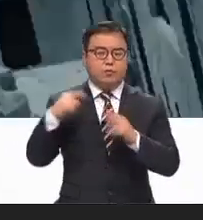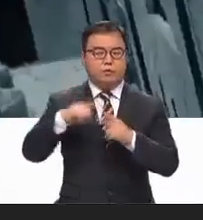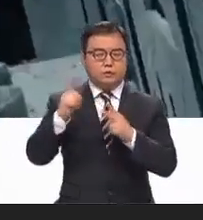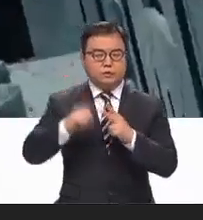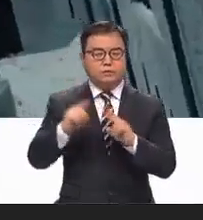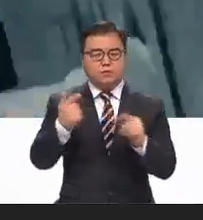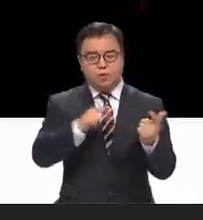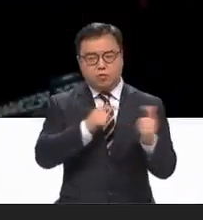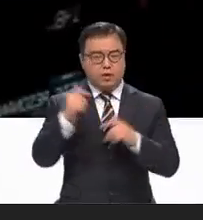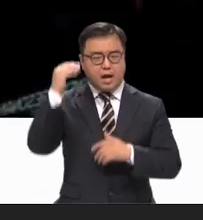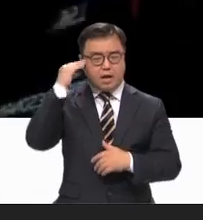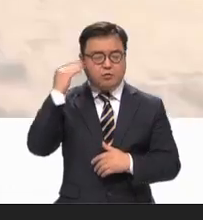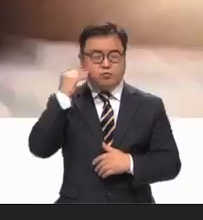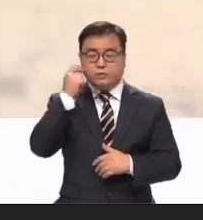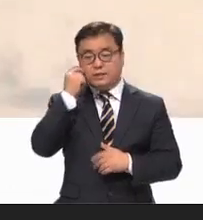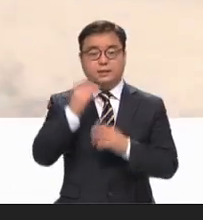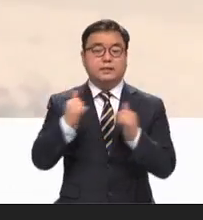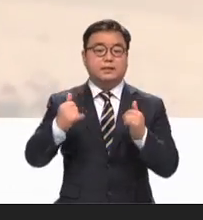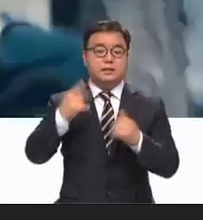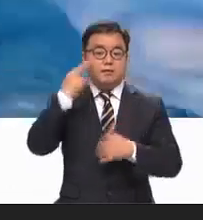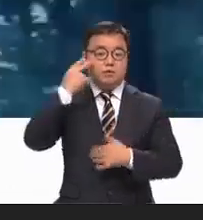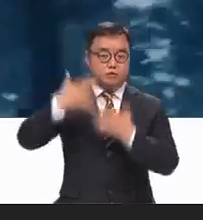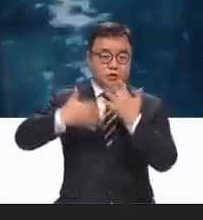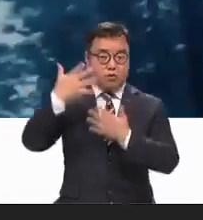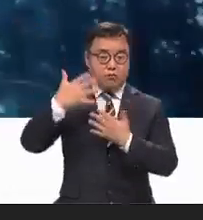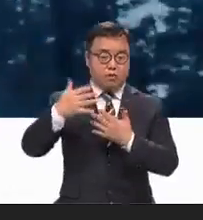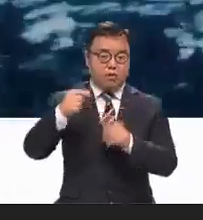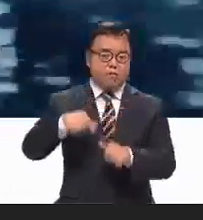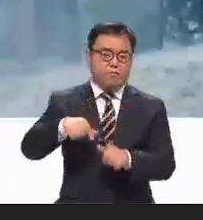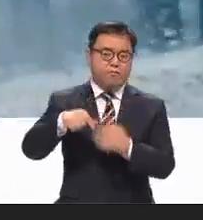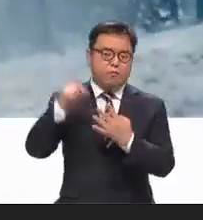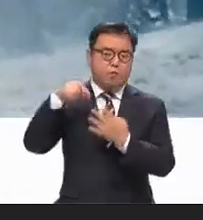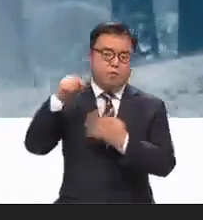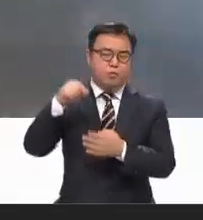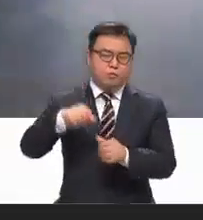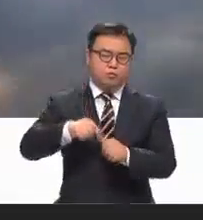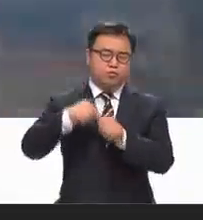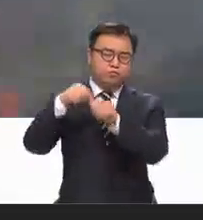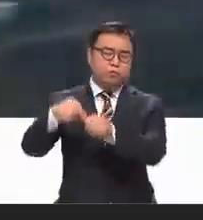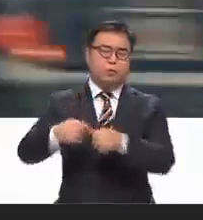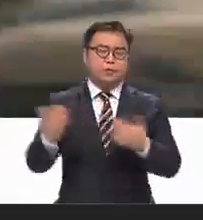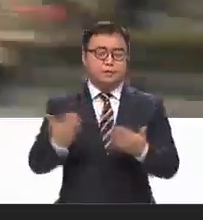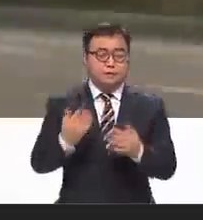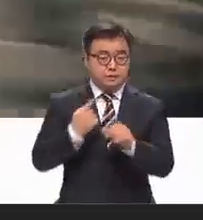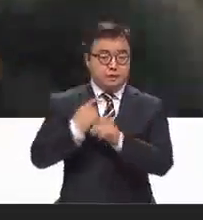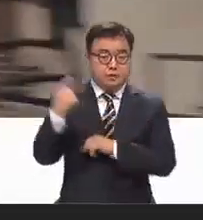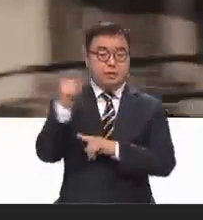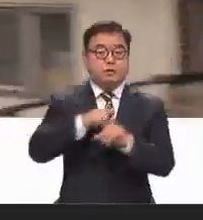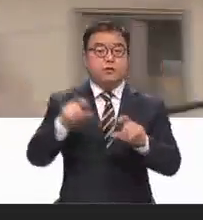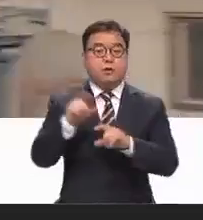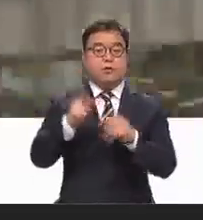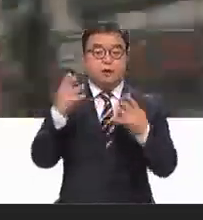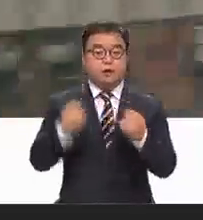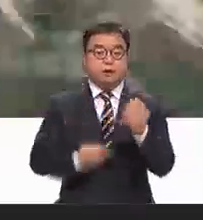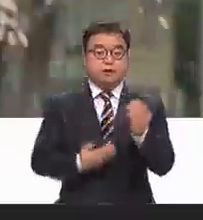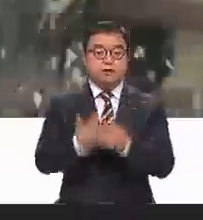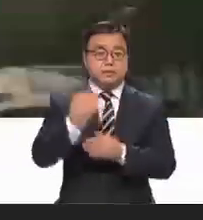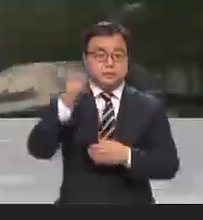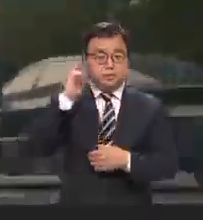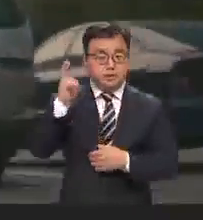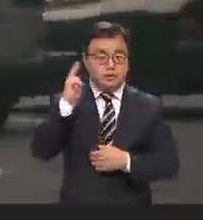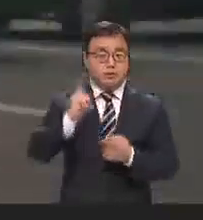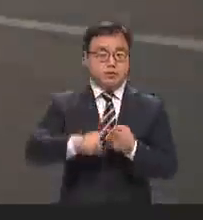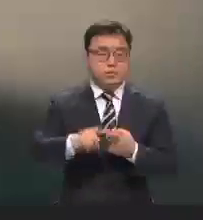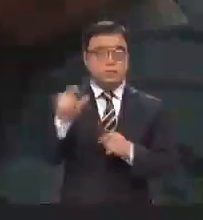혹은 한국 스타의 헐리우드 블록버스터 캐스팅 이런 일들이 내년에 아마도 더 많이 벌어지고 그게